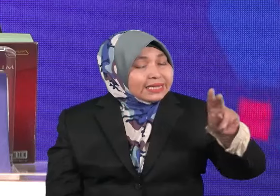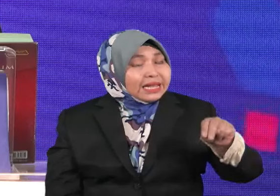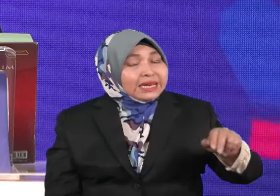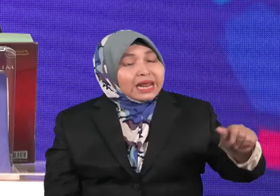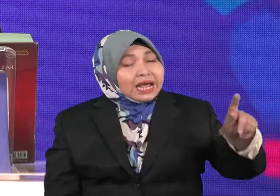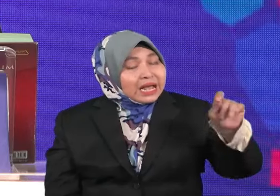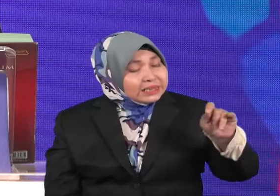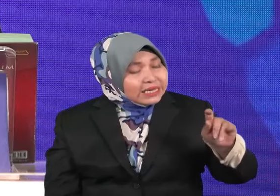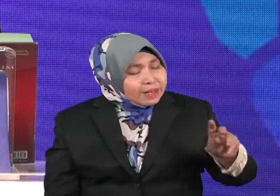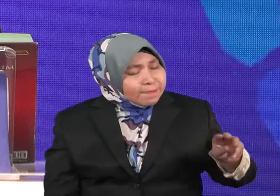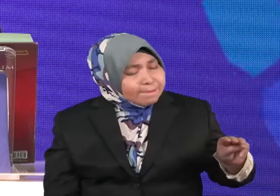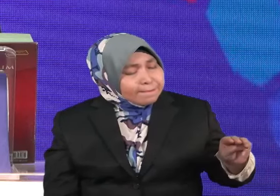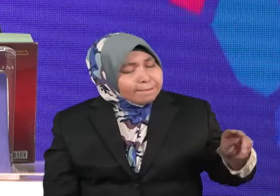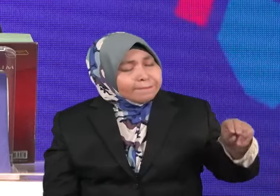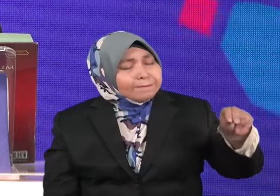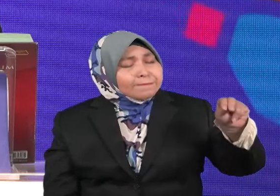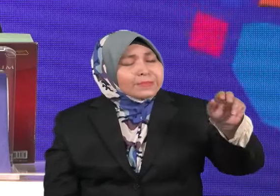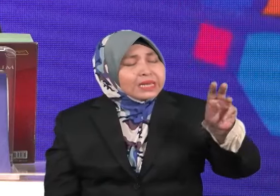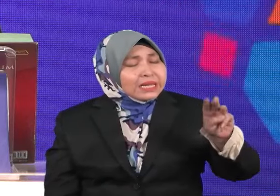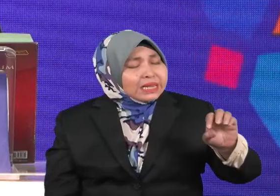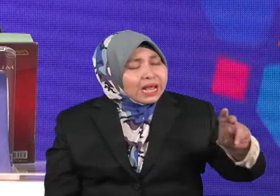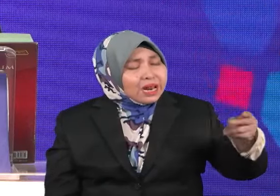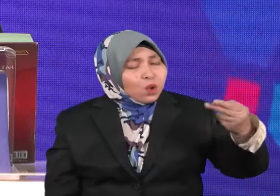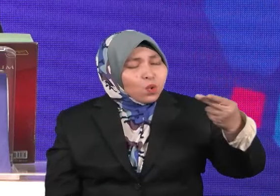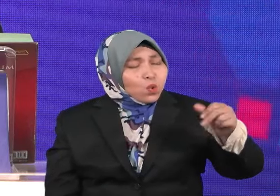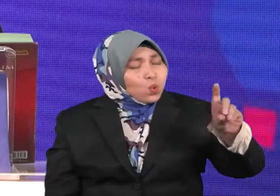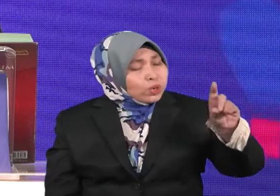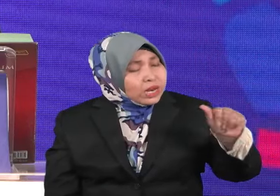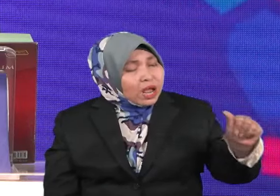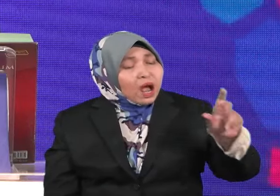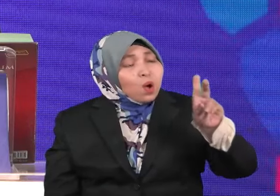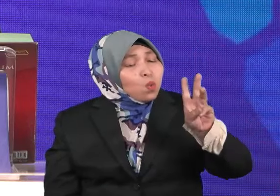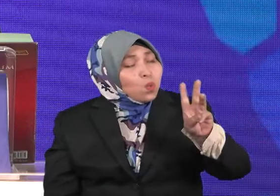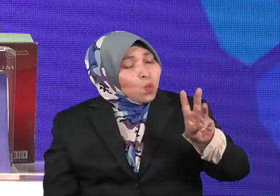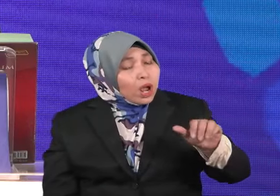وَبَيِّنَاتٍ مِّنَ الْهُدَى